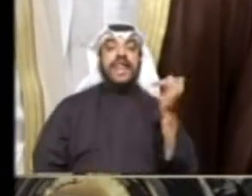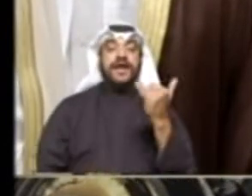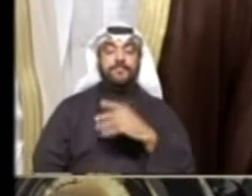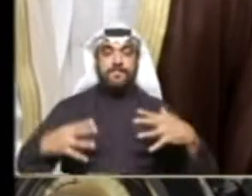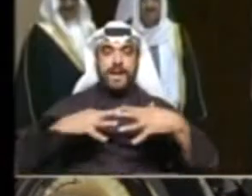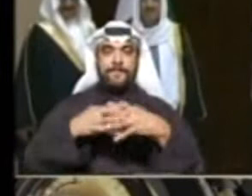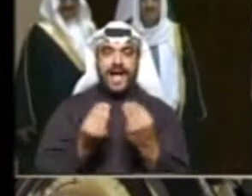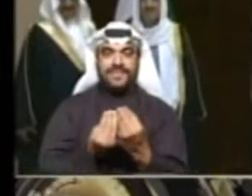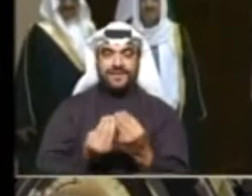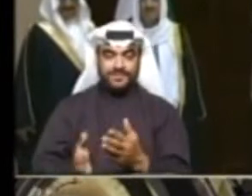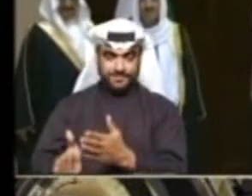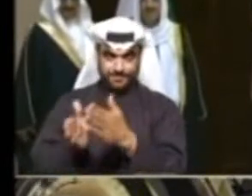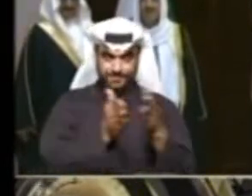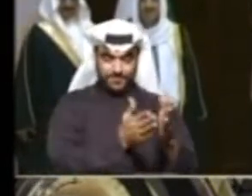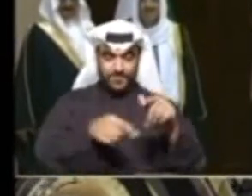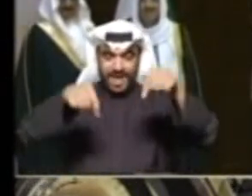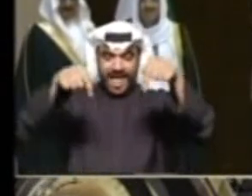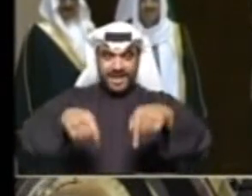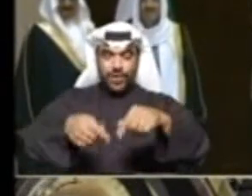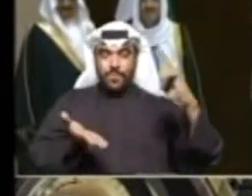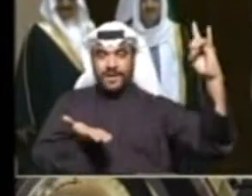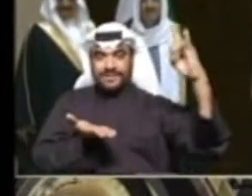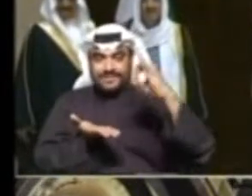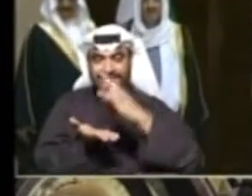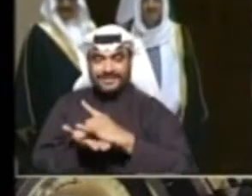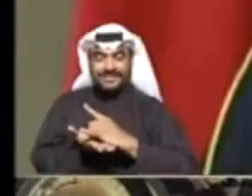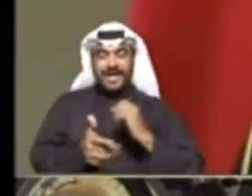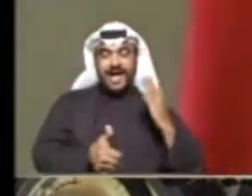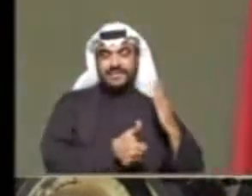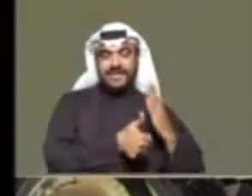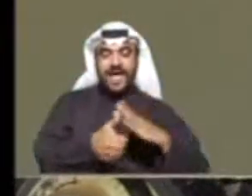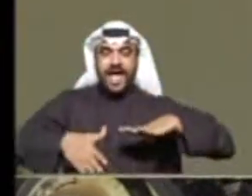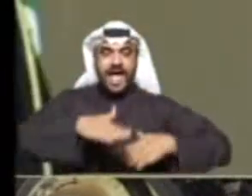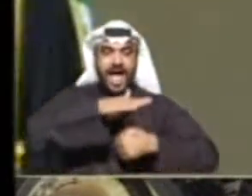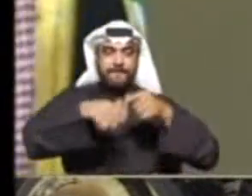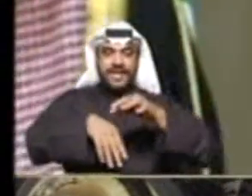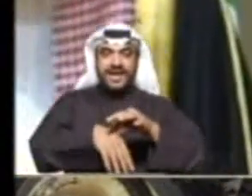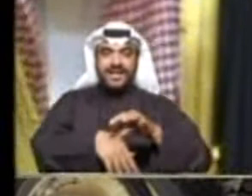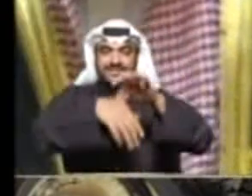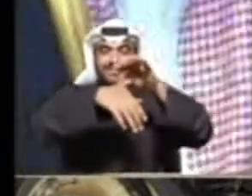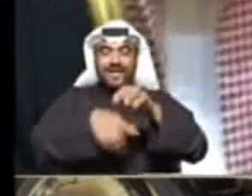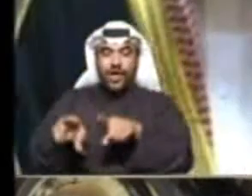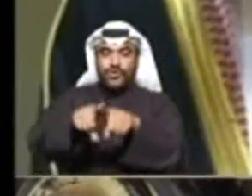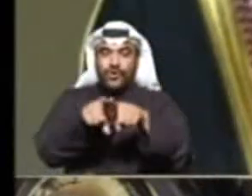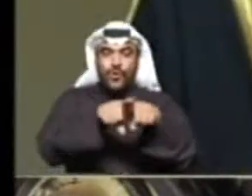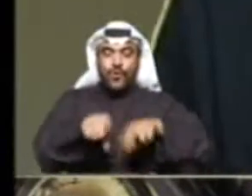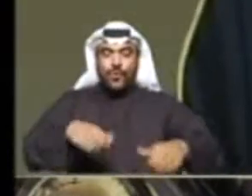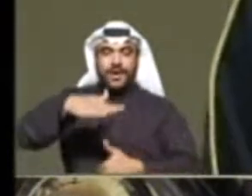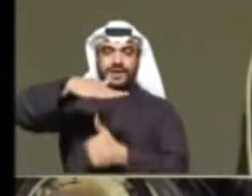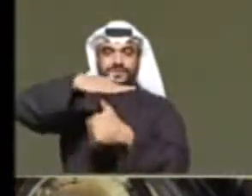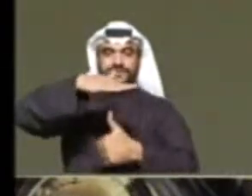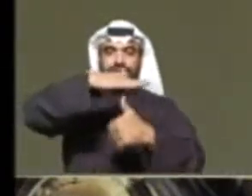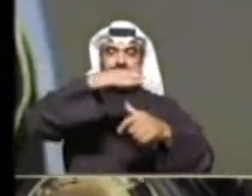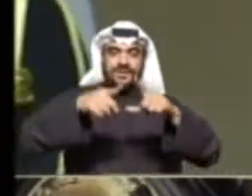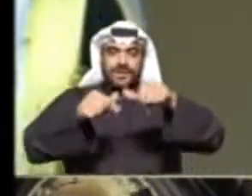المشترك. واليوم يستقبل أمير الإنسانية سمو أمير البلاد أشقاؤه وأخوانه أصحاب